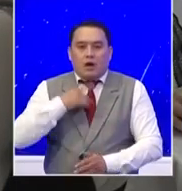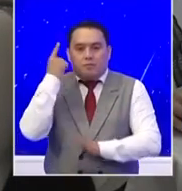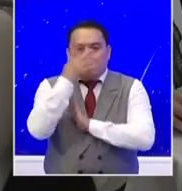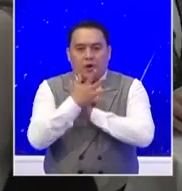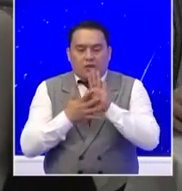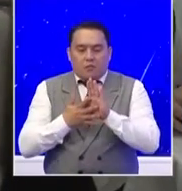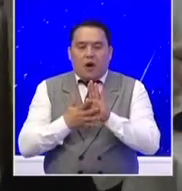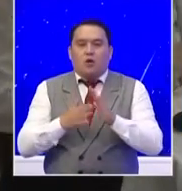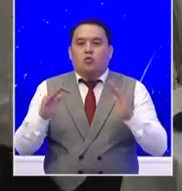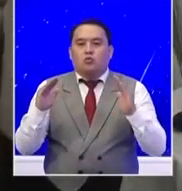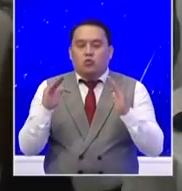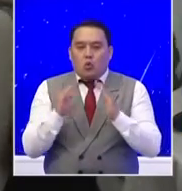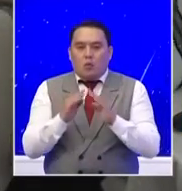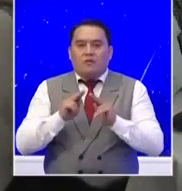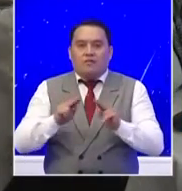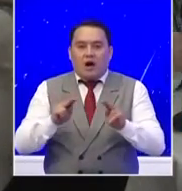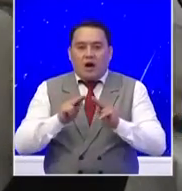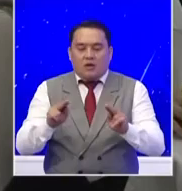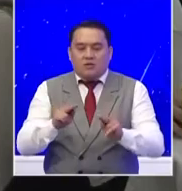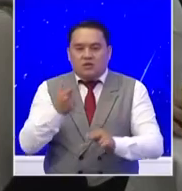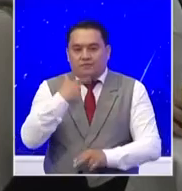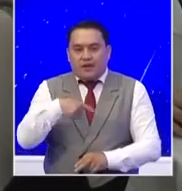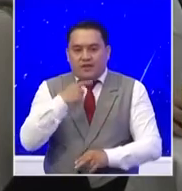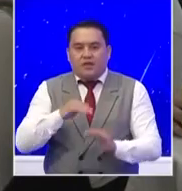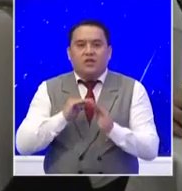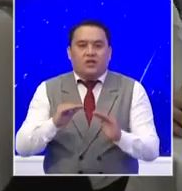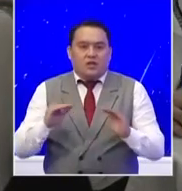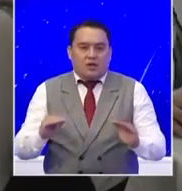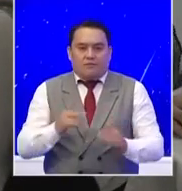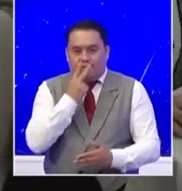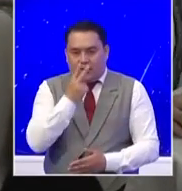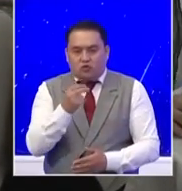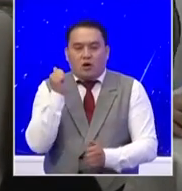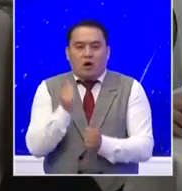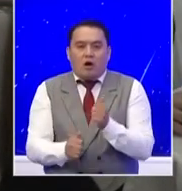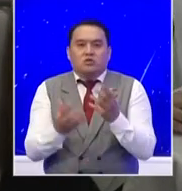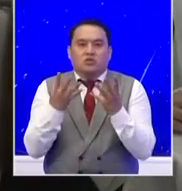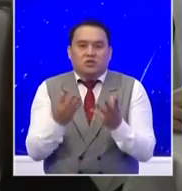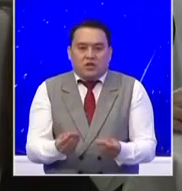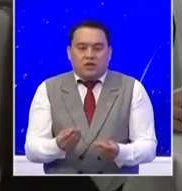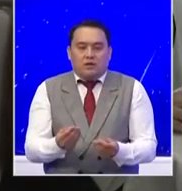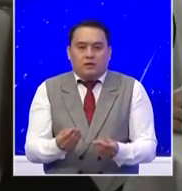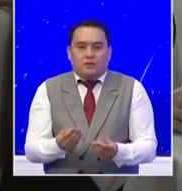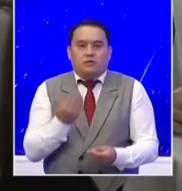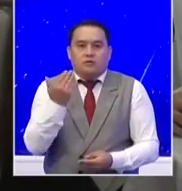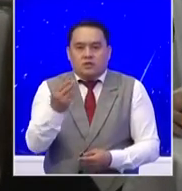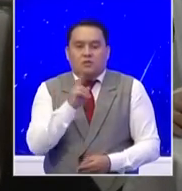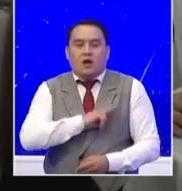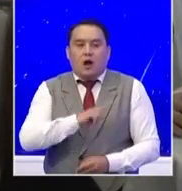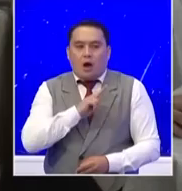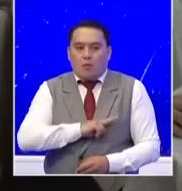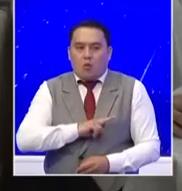сижу дома и воспитываю их, вот своих детей. И вижу, каждый день я с ними работаю